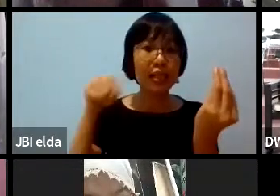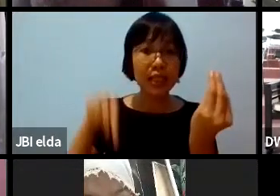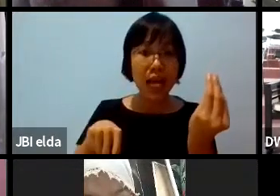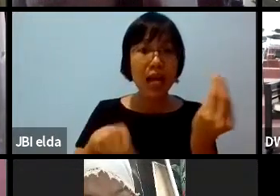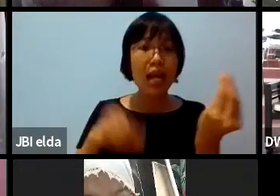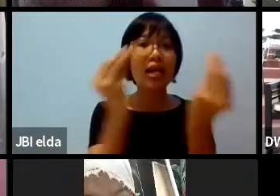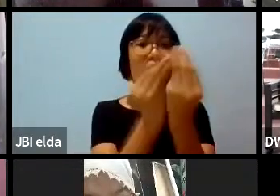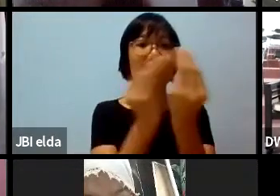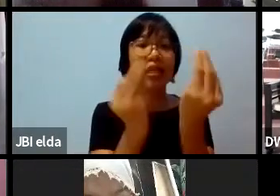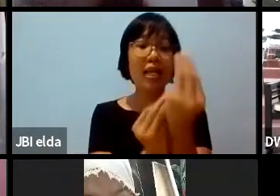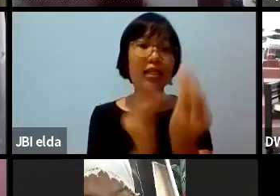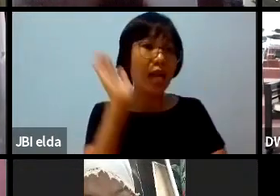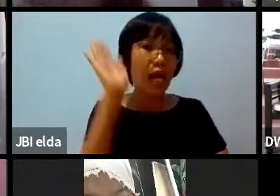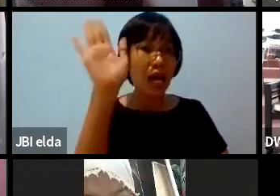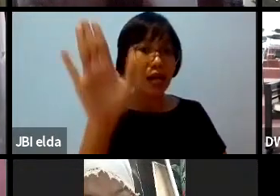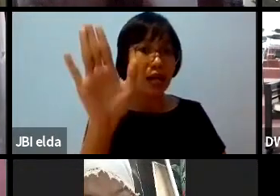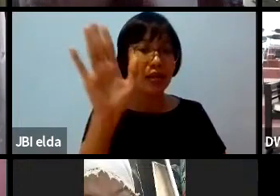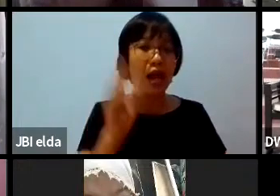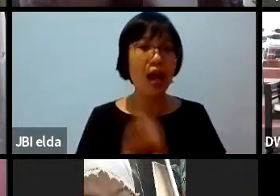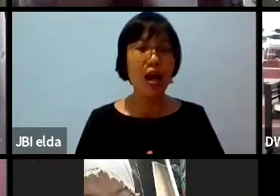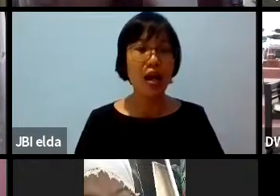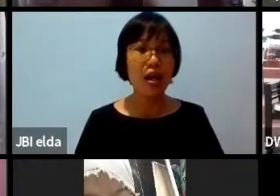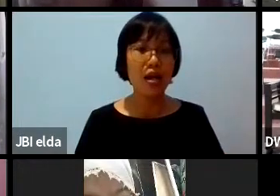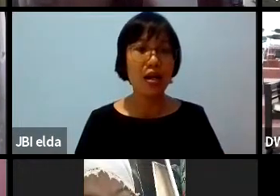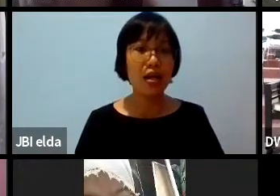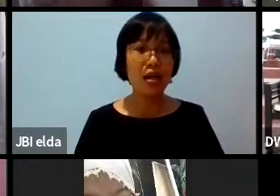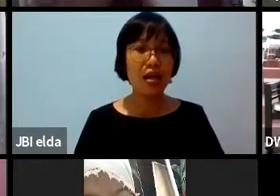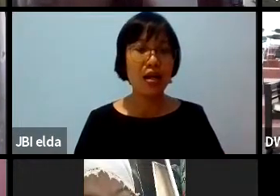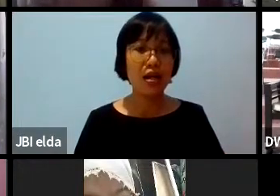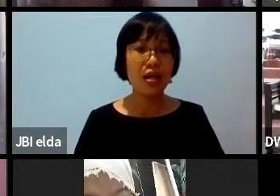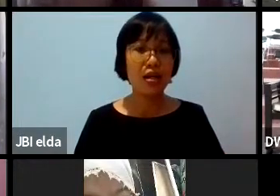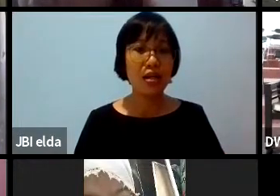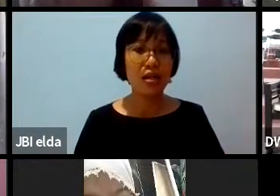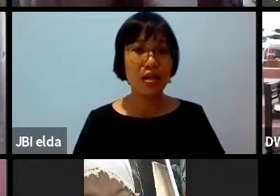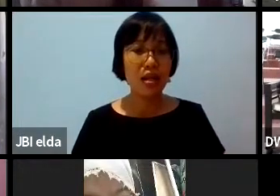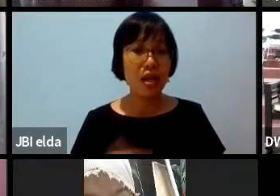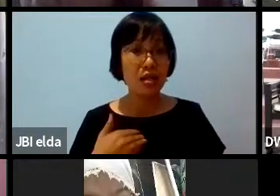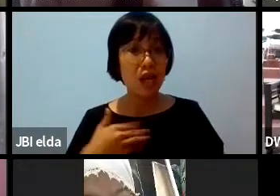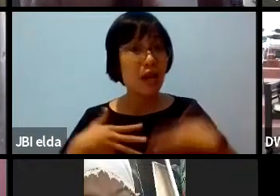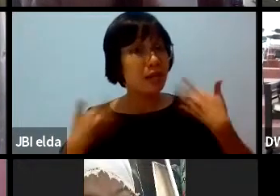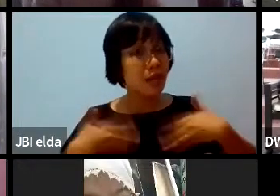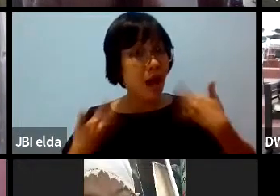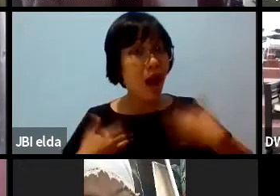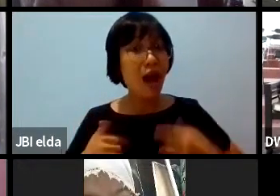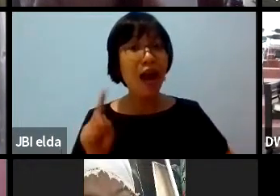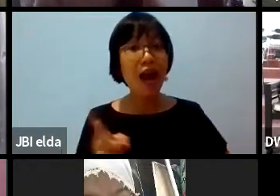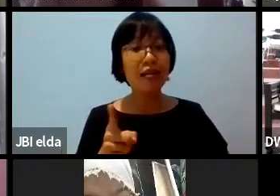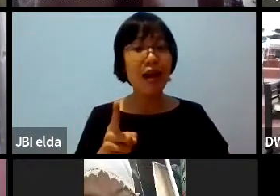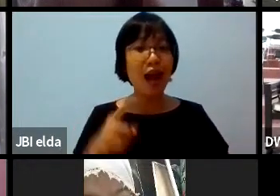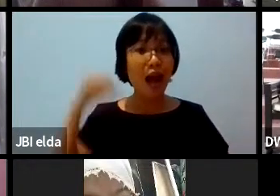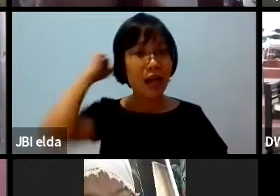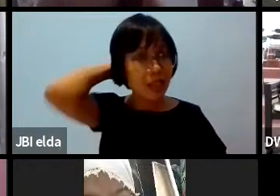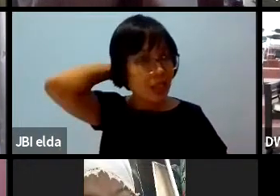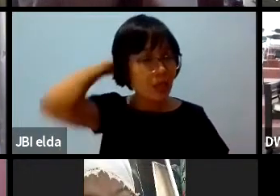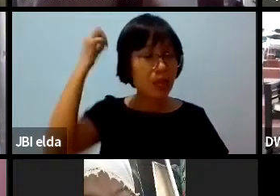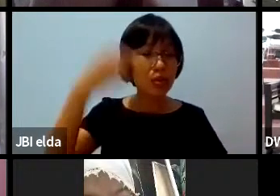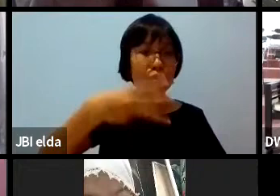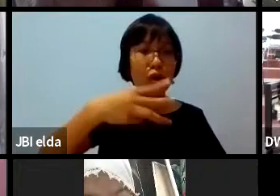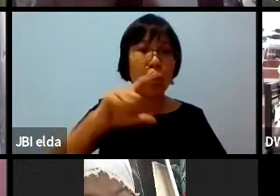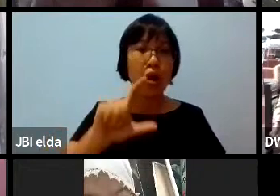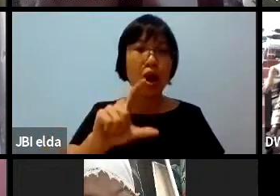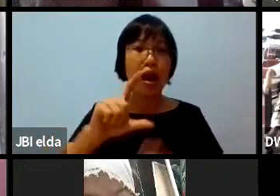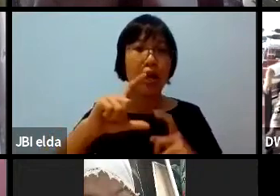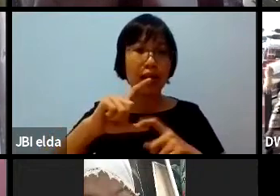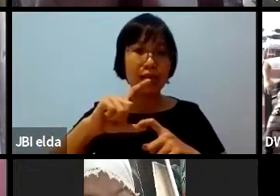datang, dan juga lintas geografis. Dan saya senang banget di sini ada Kak Els juga ya, dengan pengetahuan yang